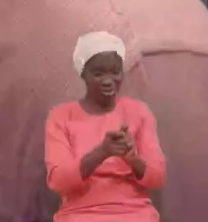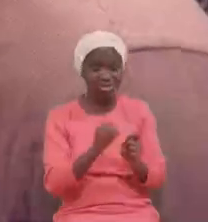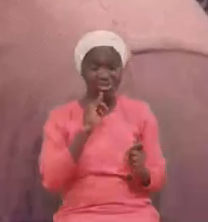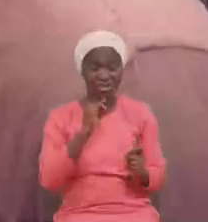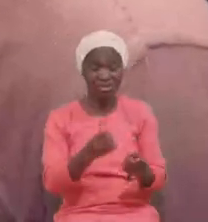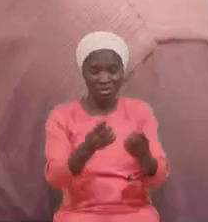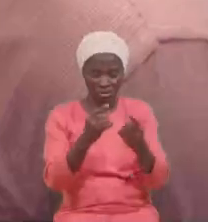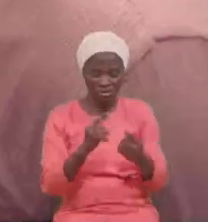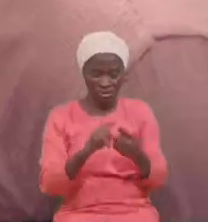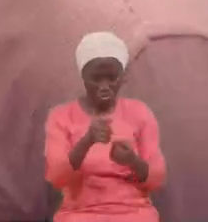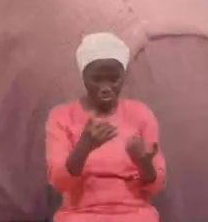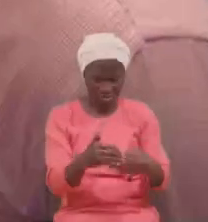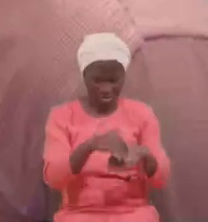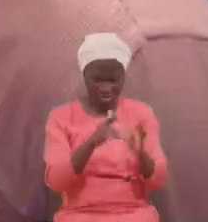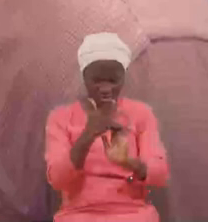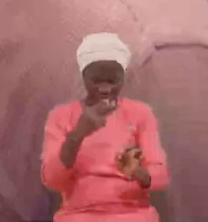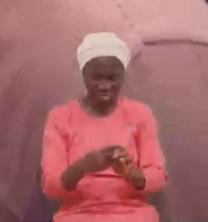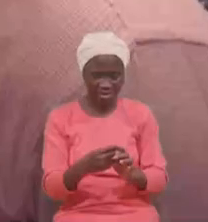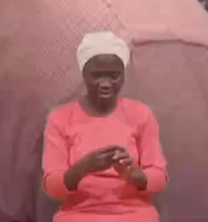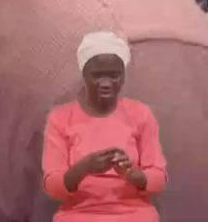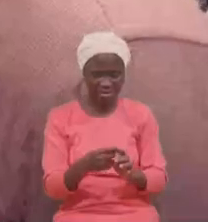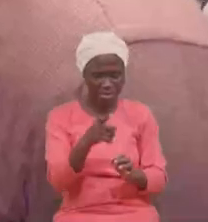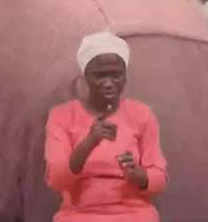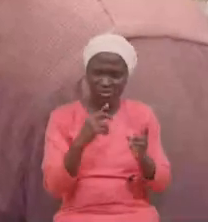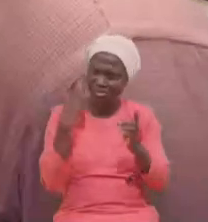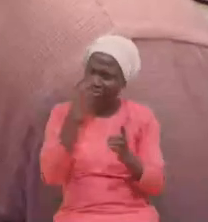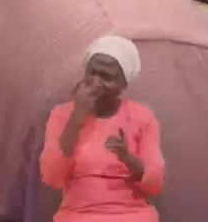Un changement vient ce soir. Parlez au Seigneur.